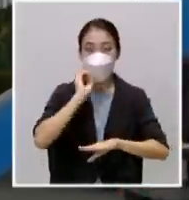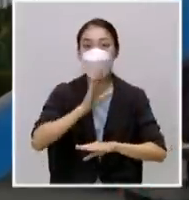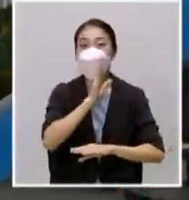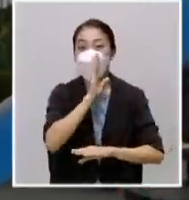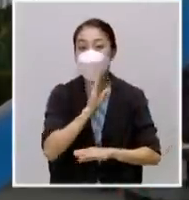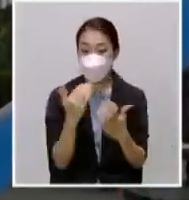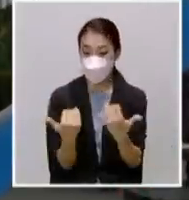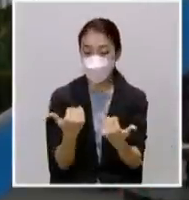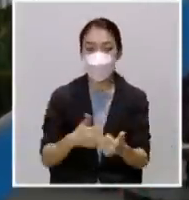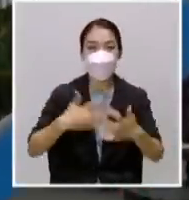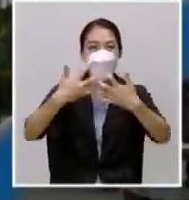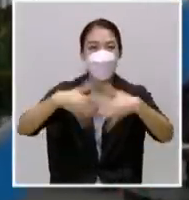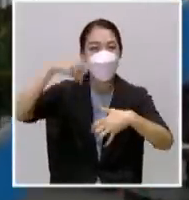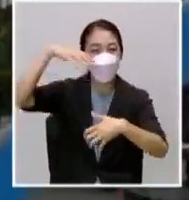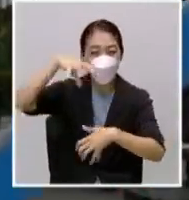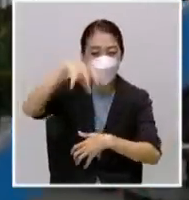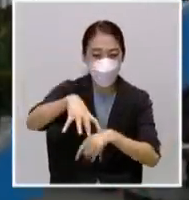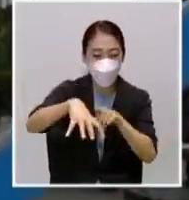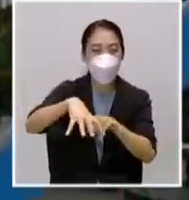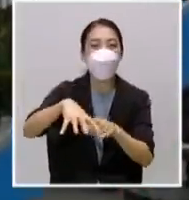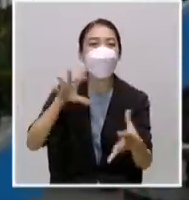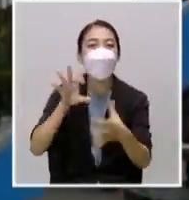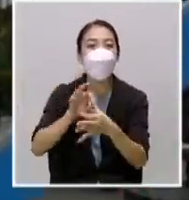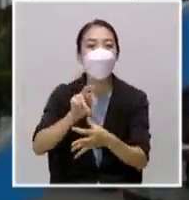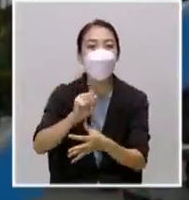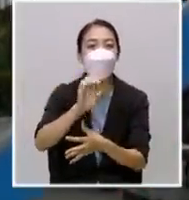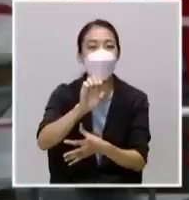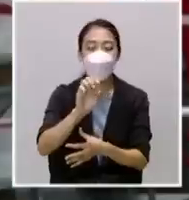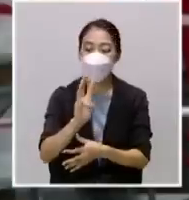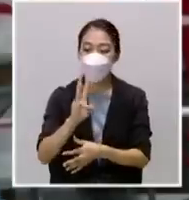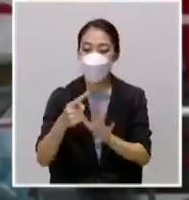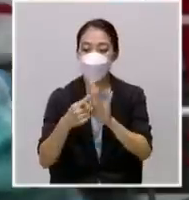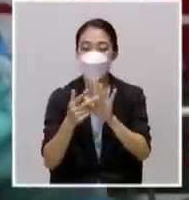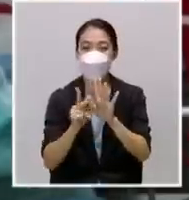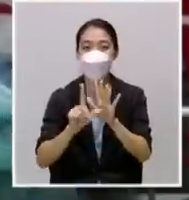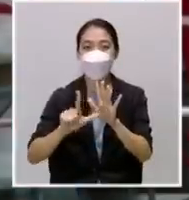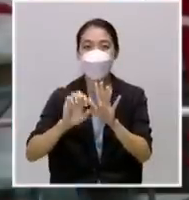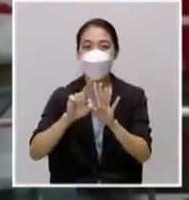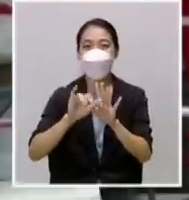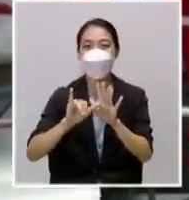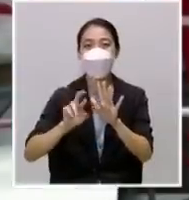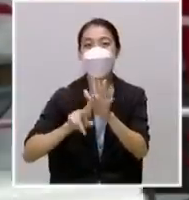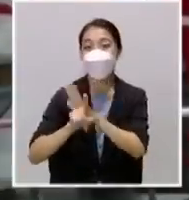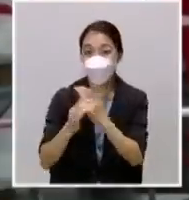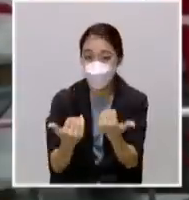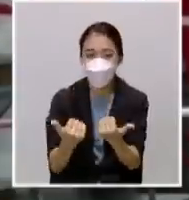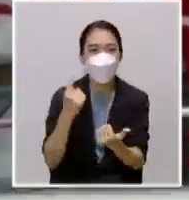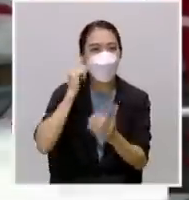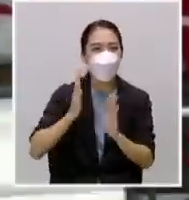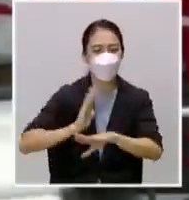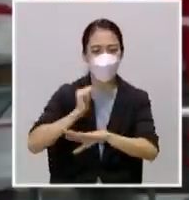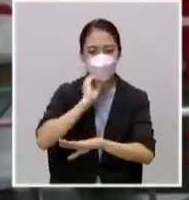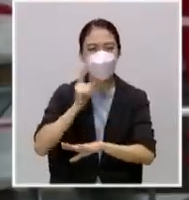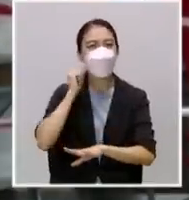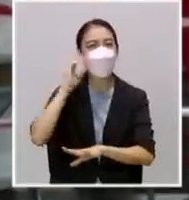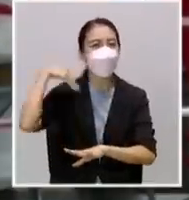ที่เชอร์โนบิลครั้งใหม่เหมือนดังเช่นที่เคยเกิดขึ้นในอดีตนั้นเป็นเรื่องที่เป็นไปไม่ได้แต่ในขณะเดียวกันค่ะก็มีความหวั่นวิต